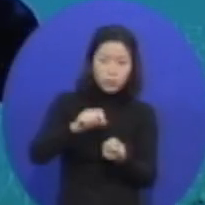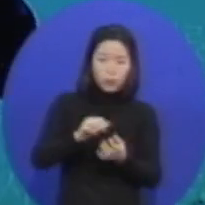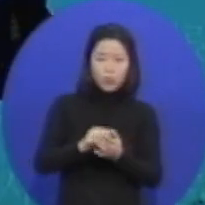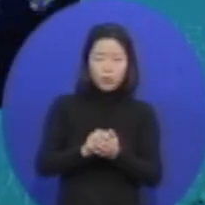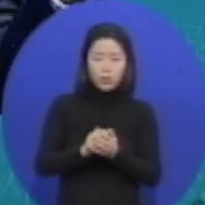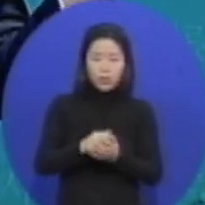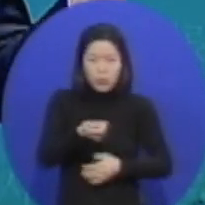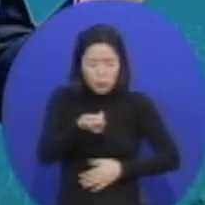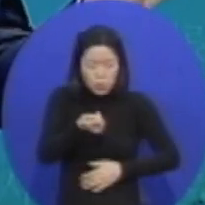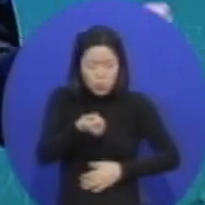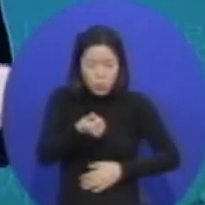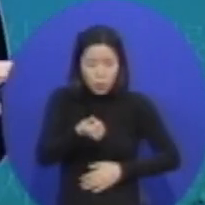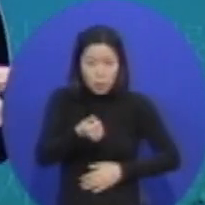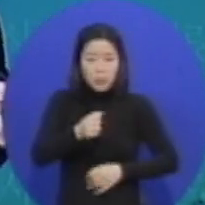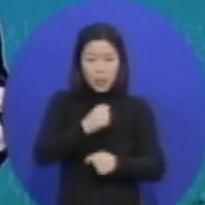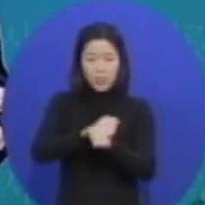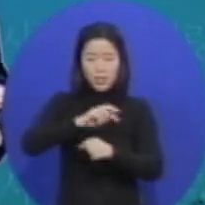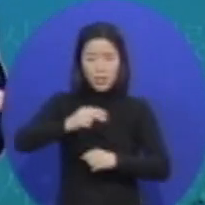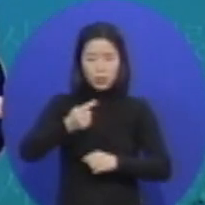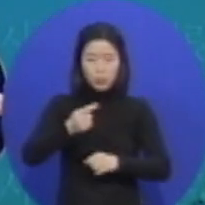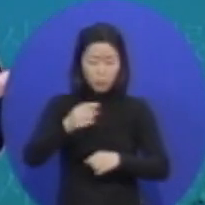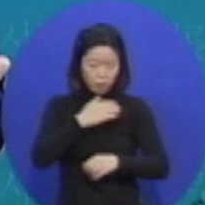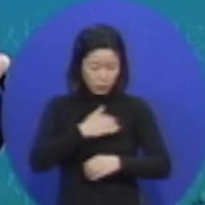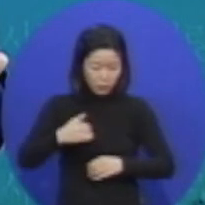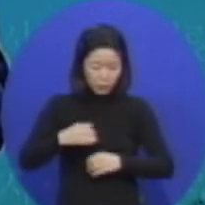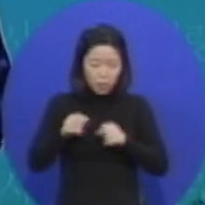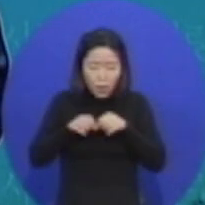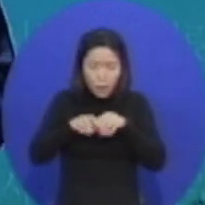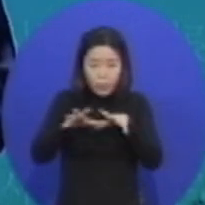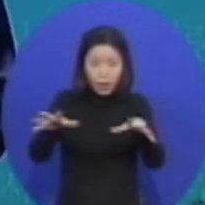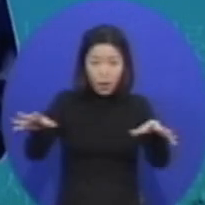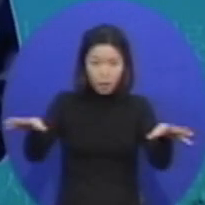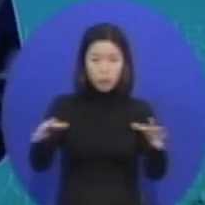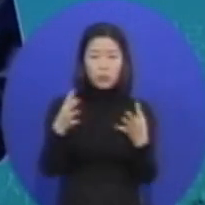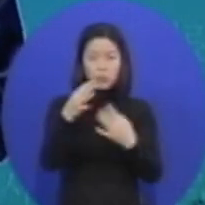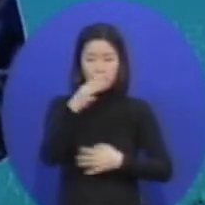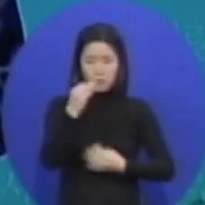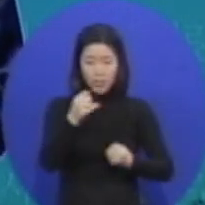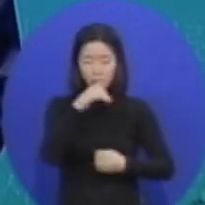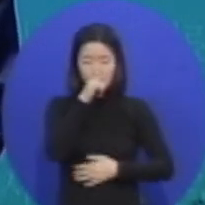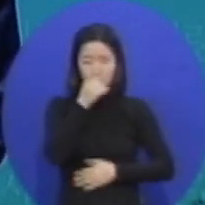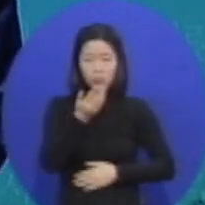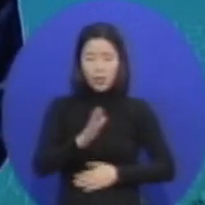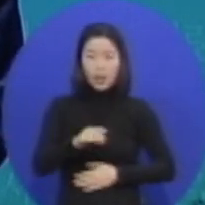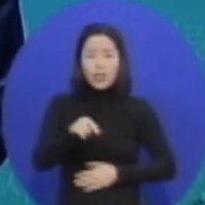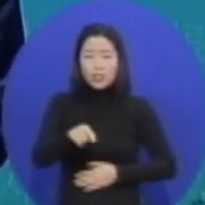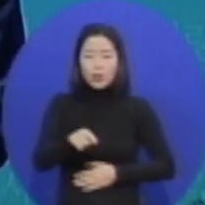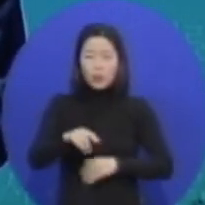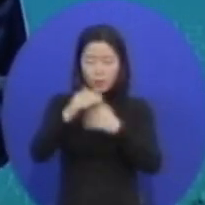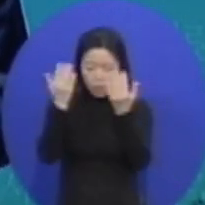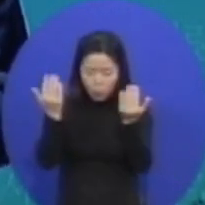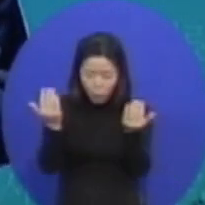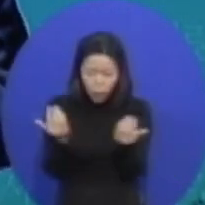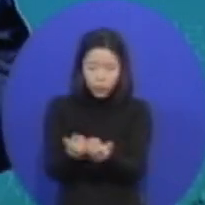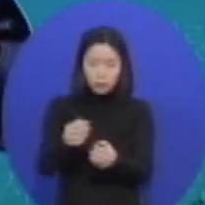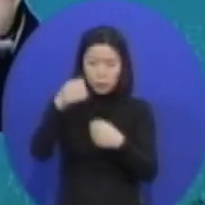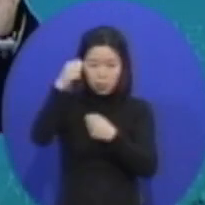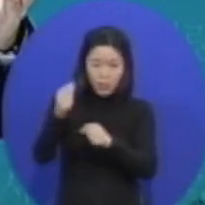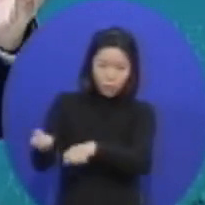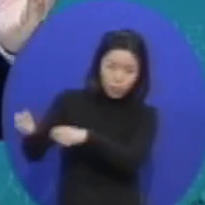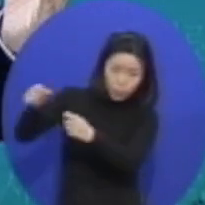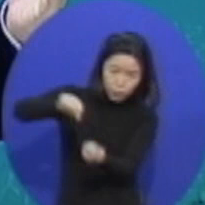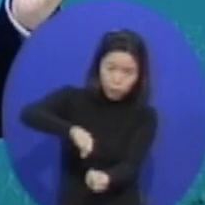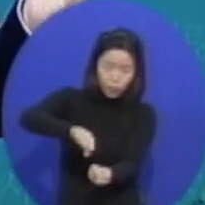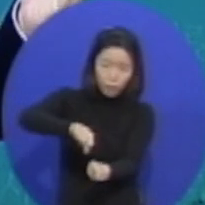향기가 주변 야 아 퍼지는 것이 향년 돼 그 향유를 예수님의 발에 다 부어 버렸으니 그